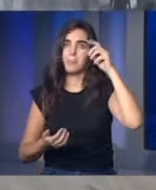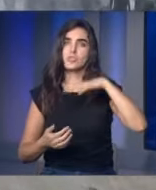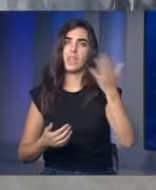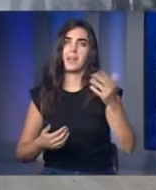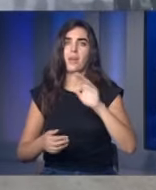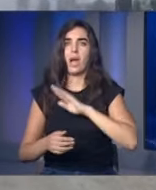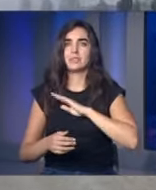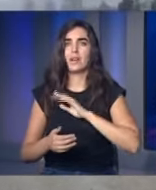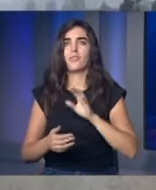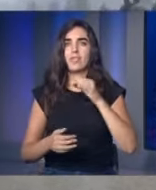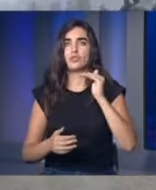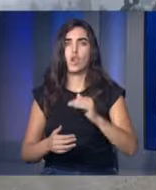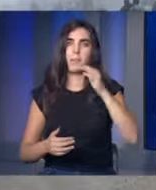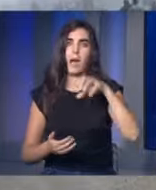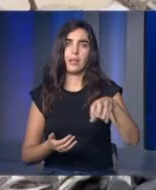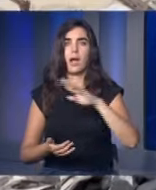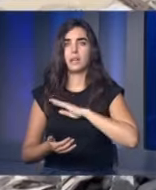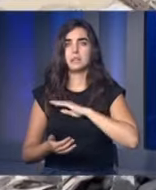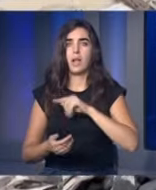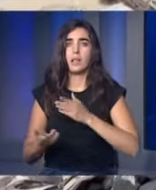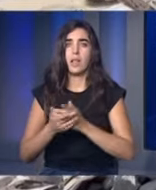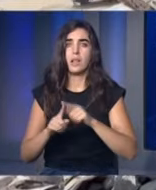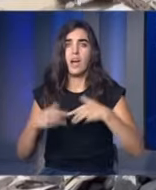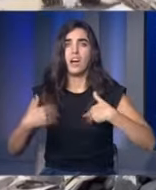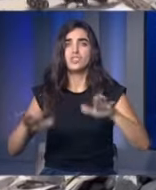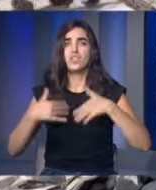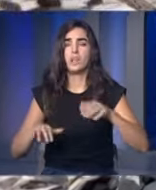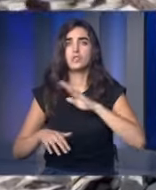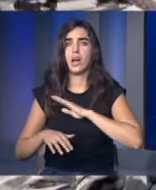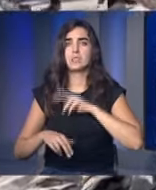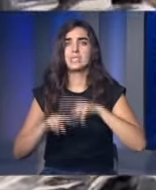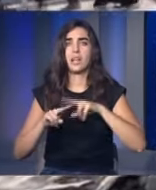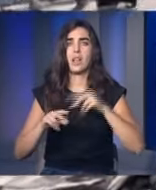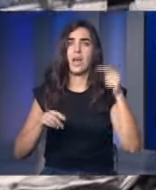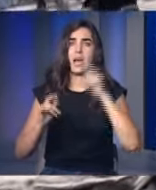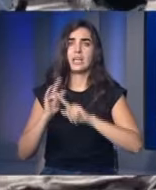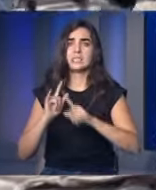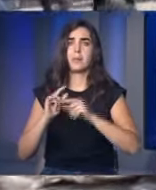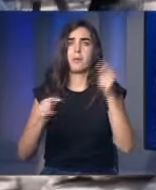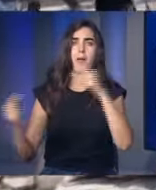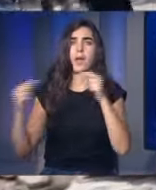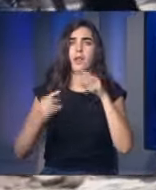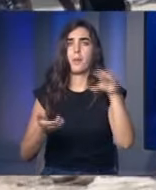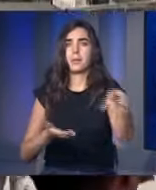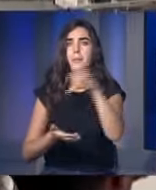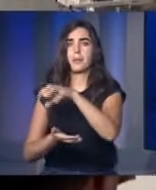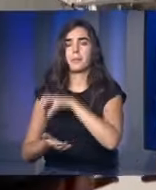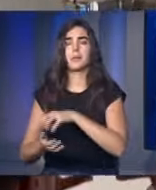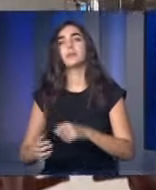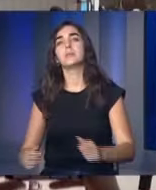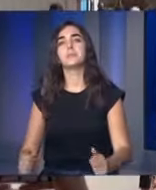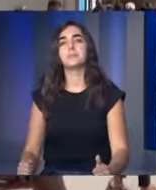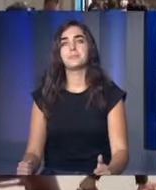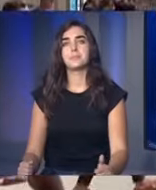يونس بجنوب قطاع غزة وسط قصف مدفعي، وأنه تم إجلاء جنود إسرائيليين أصيبوا في المعارك الدائرة